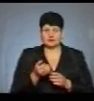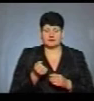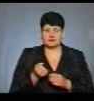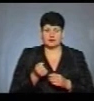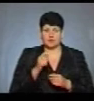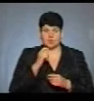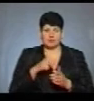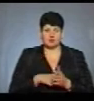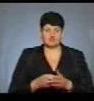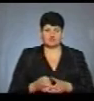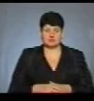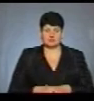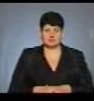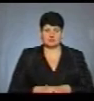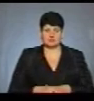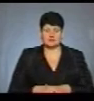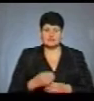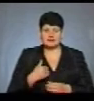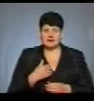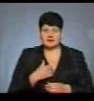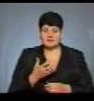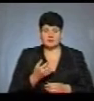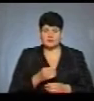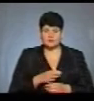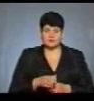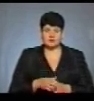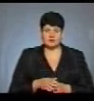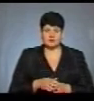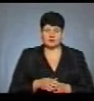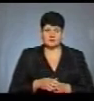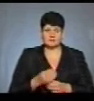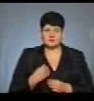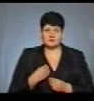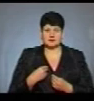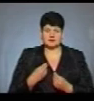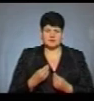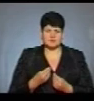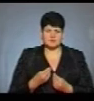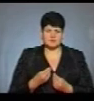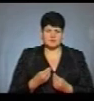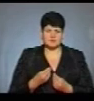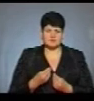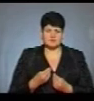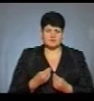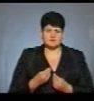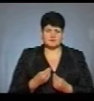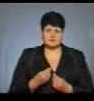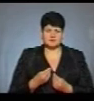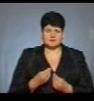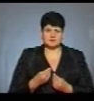через Укрпошту. Але я не отримав погодяку. Мені треба дати на